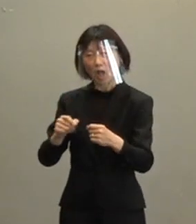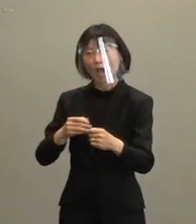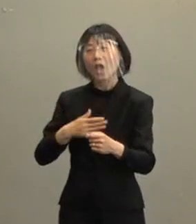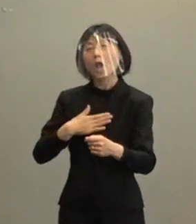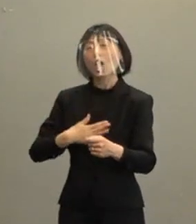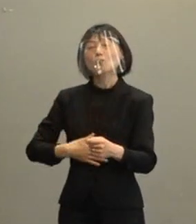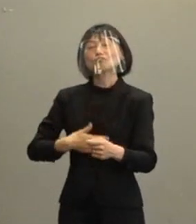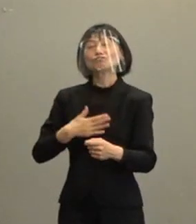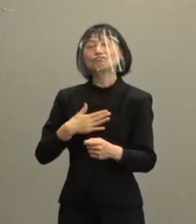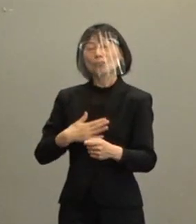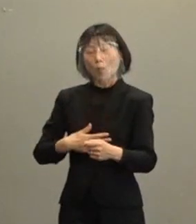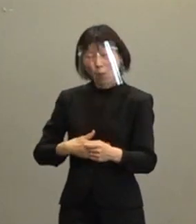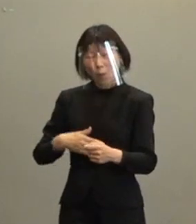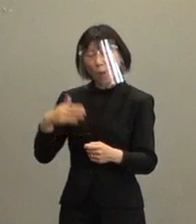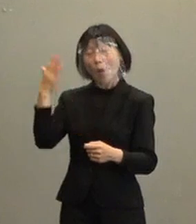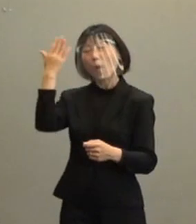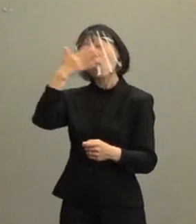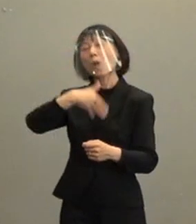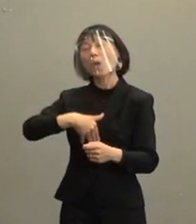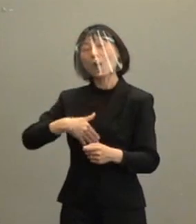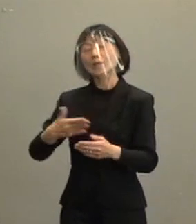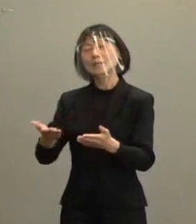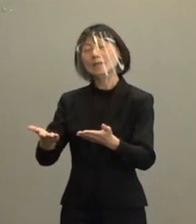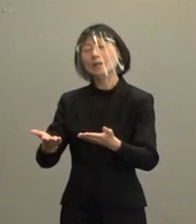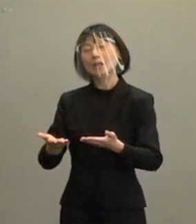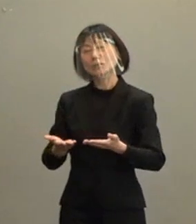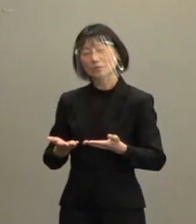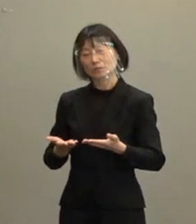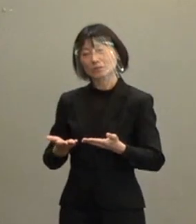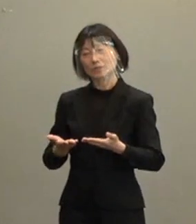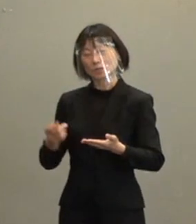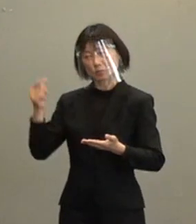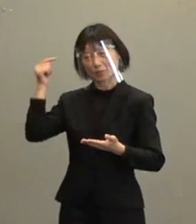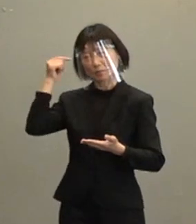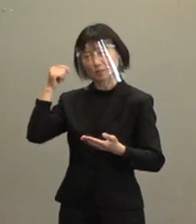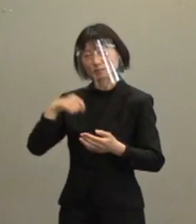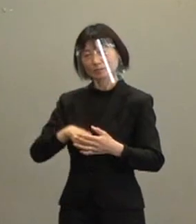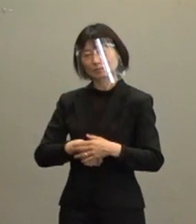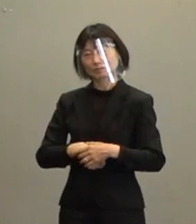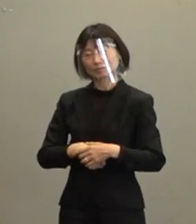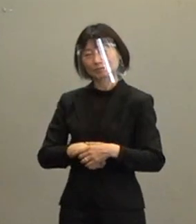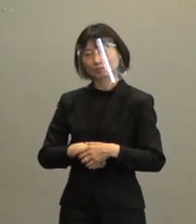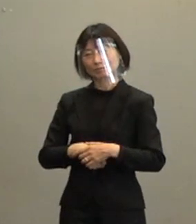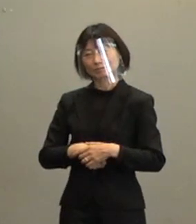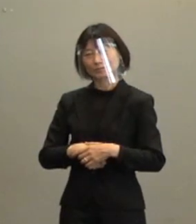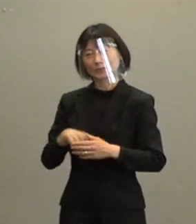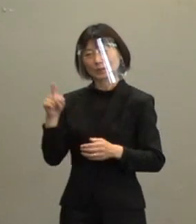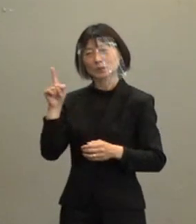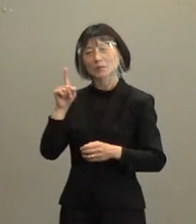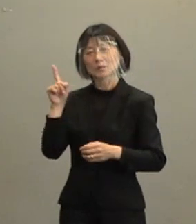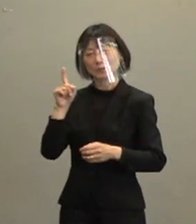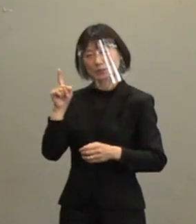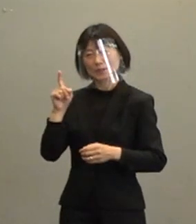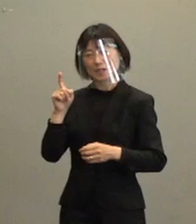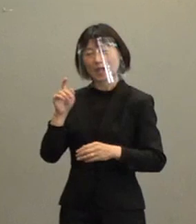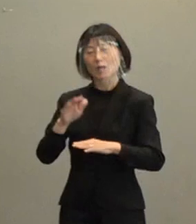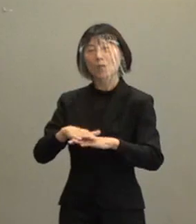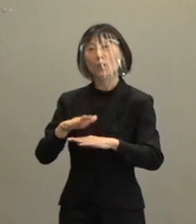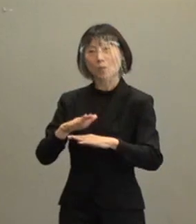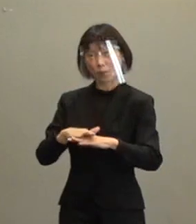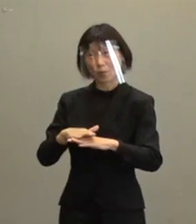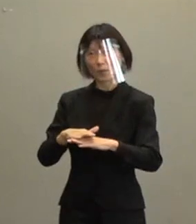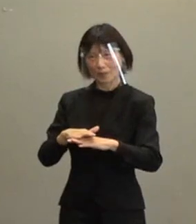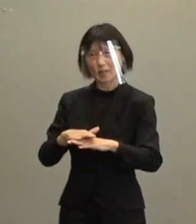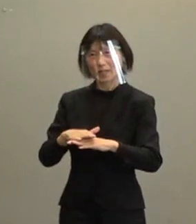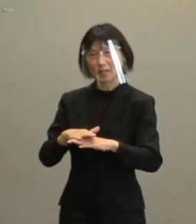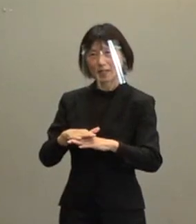いただくようなものに、だというふうに思っていますので、どのような形でそのビジ